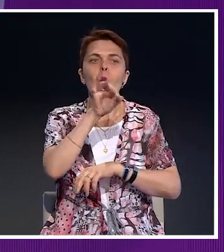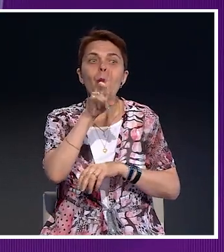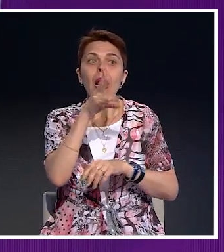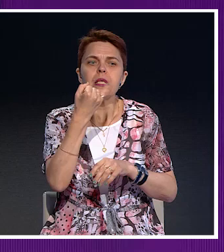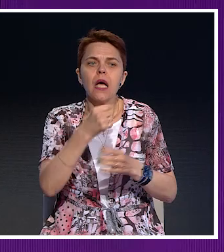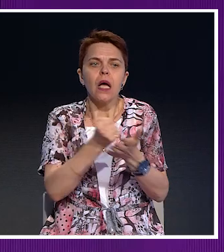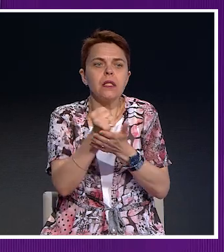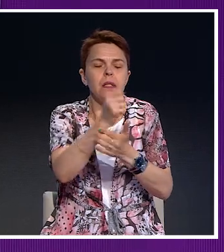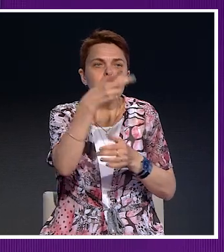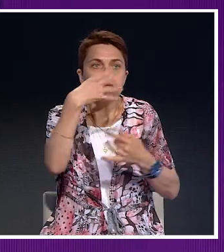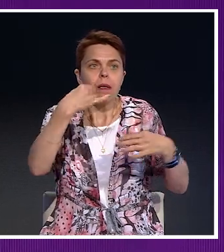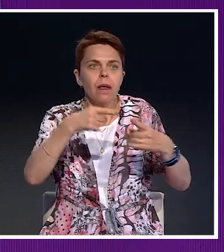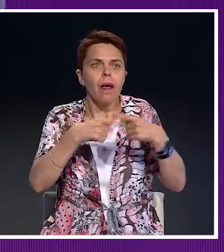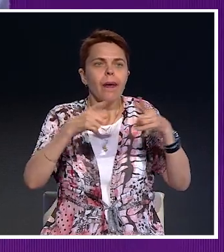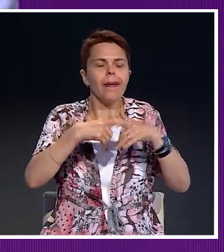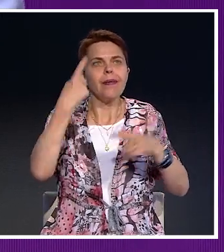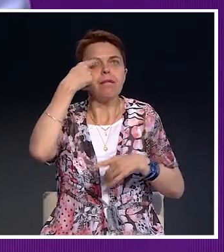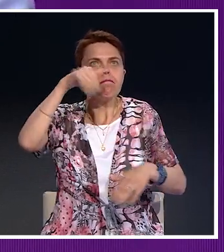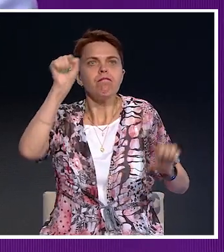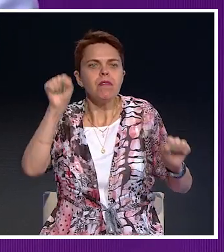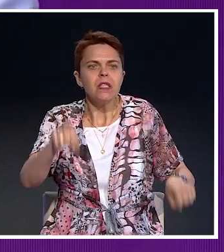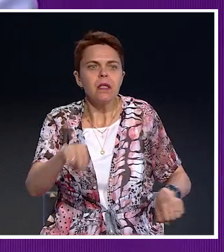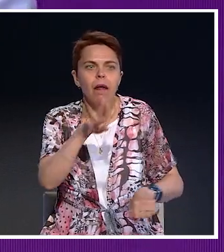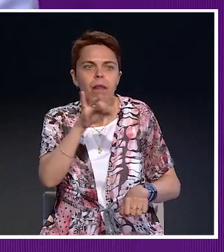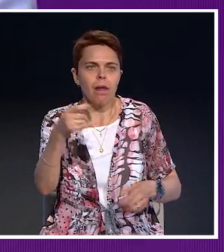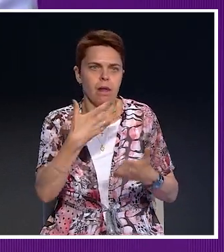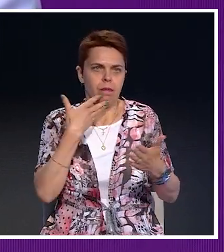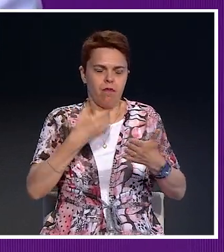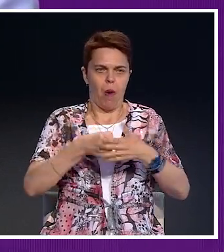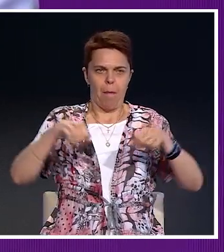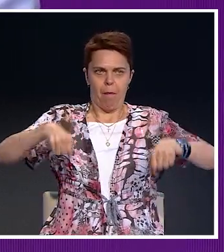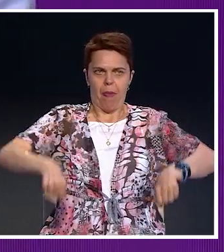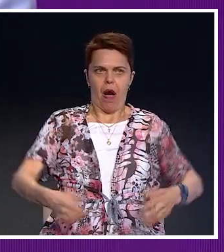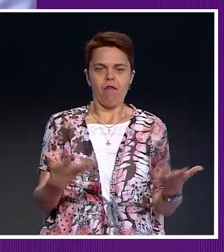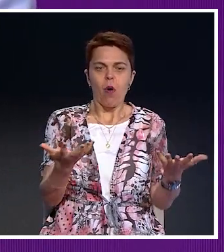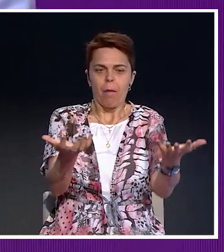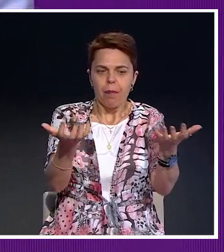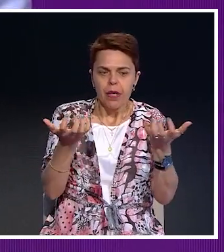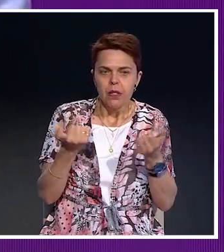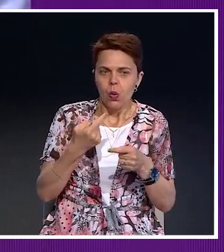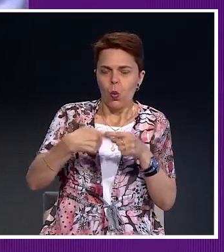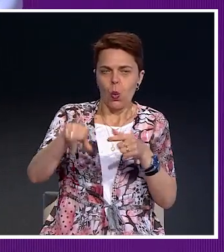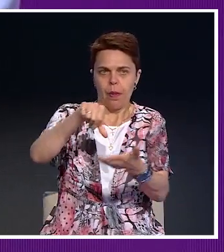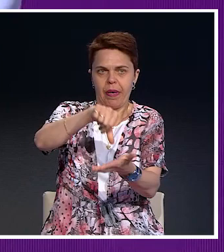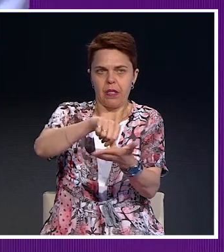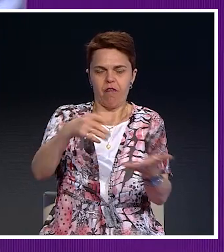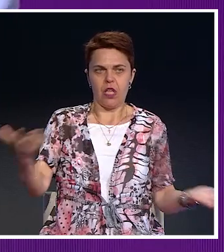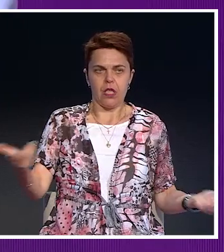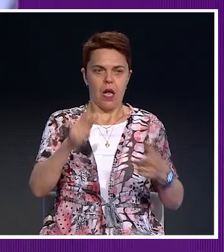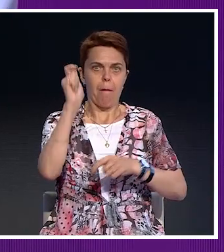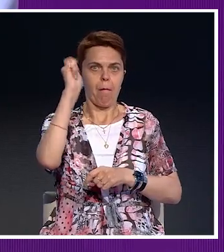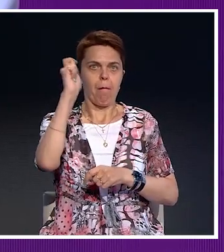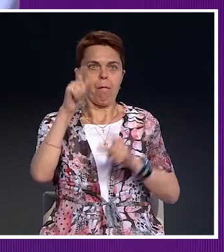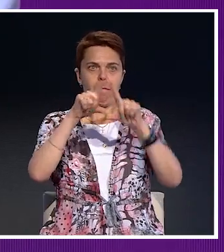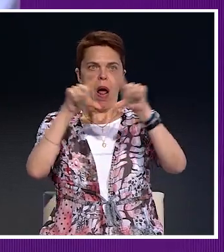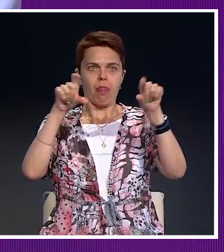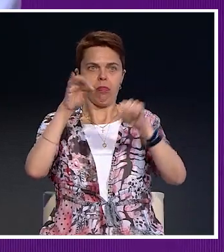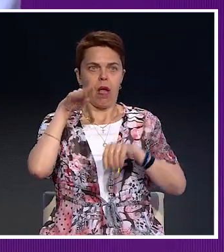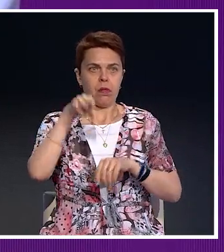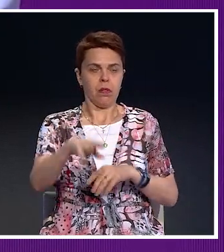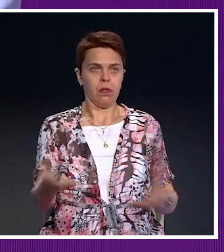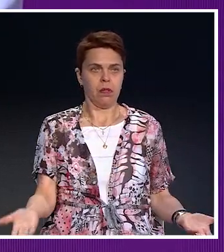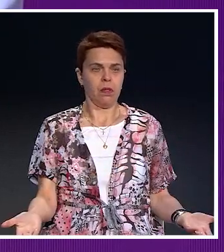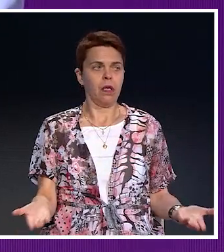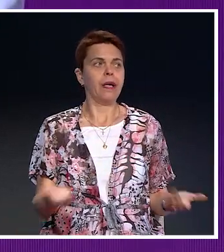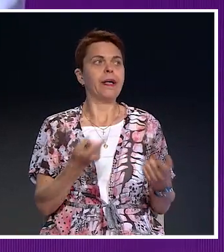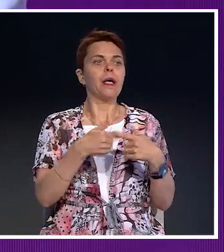мобілізації, комунікації жінок, які здатні потім відстояти своє право отримати цей представницький мандат, власне, перед самою політичною